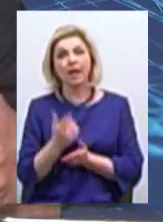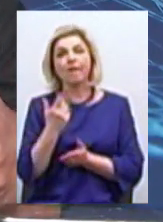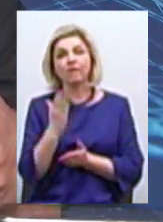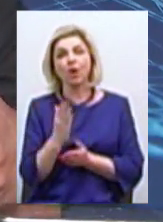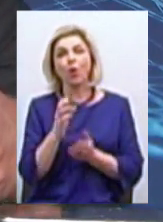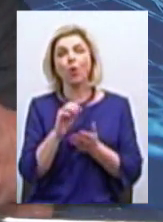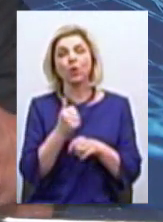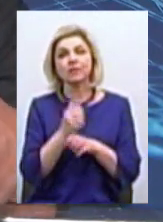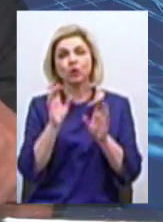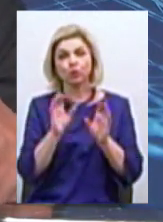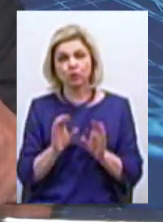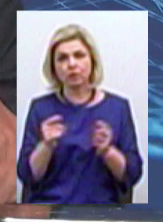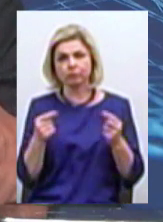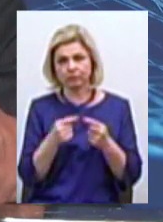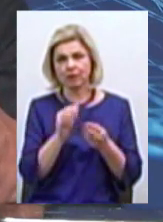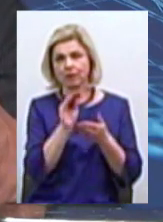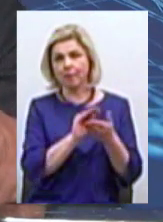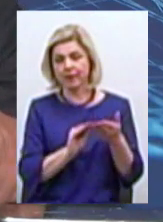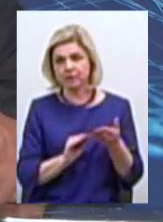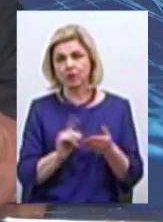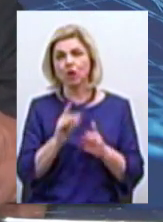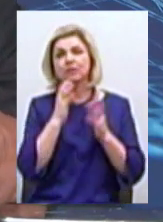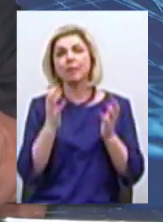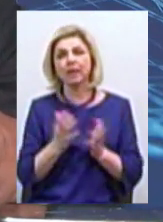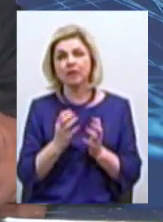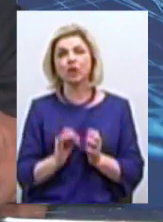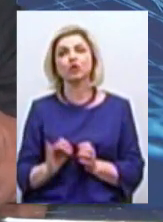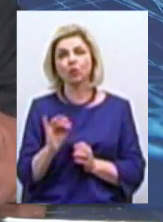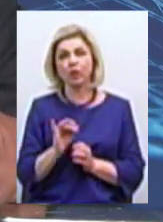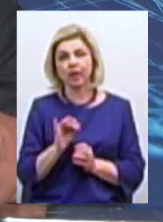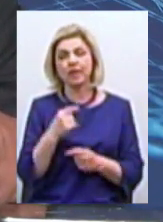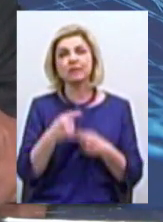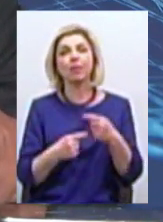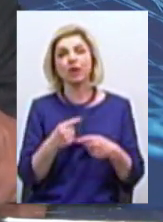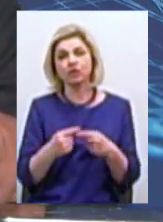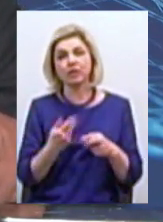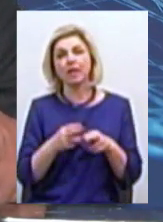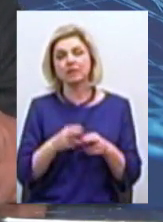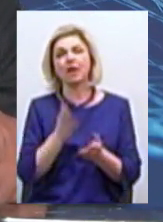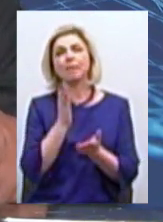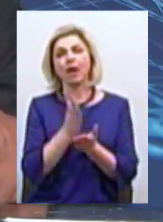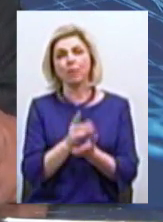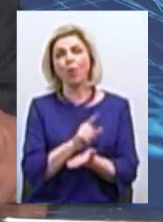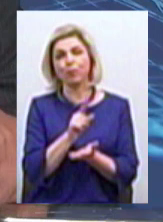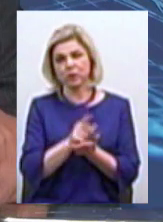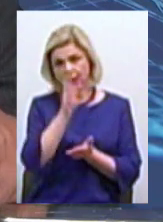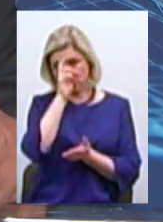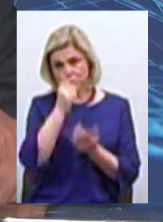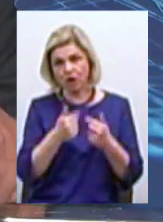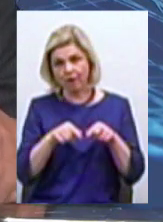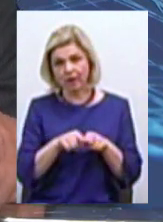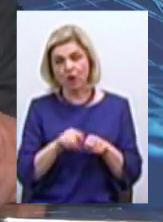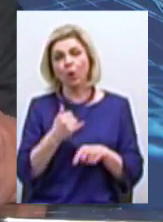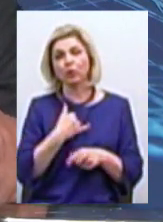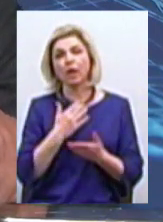також чітко записано, що збереження історичної спадщини – це прямий обов'язок держави. І у нас